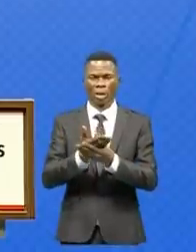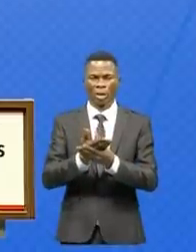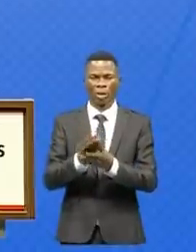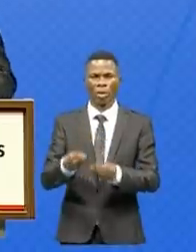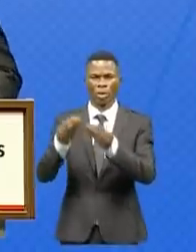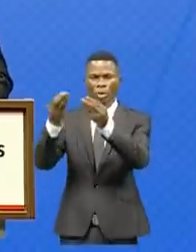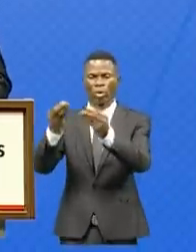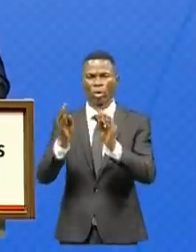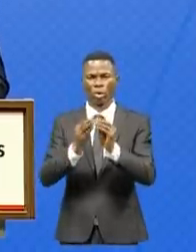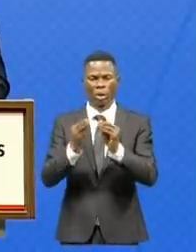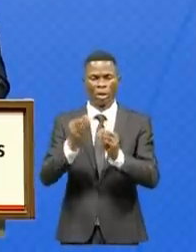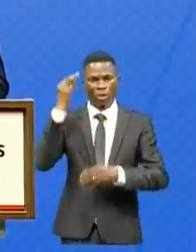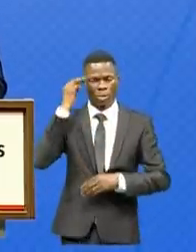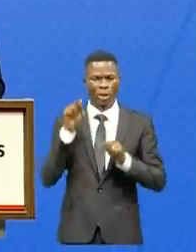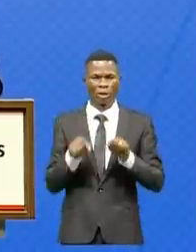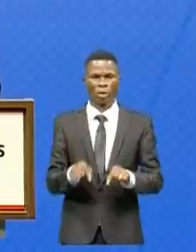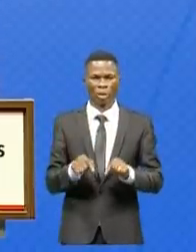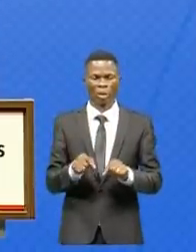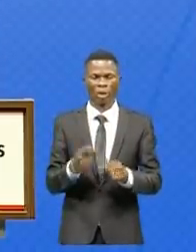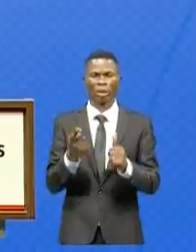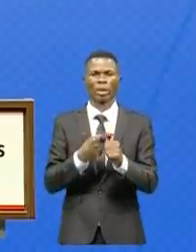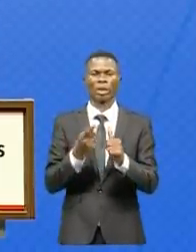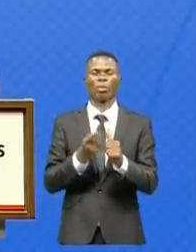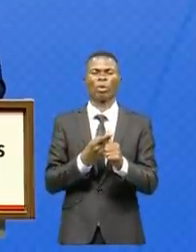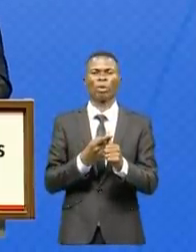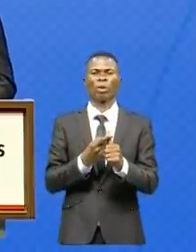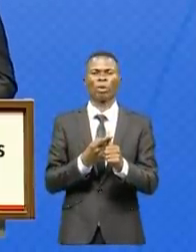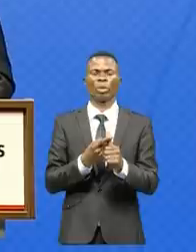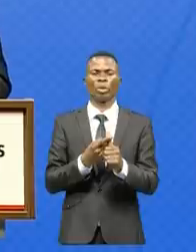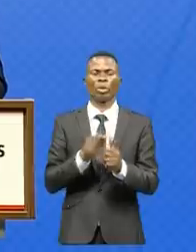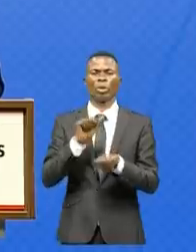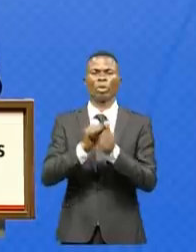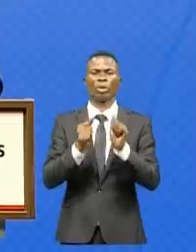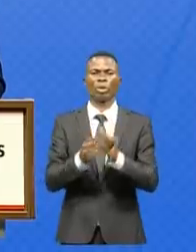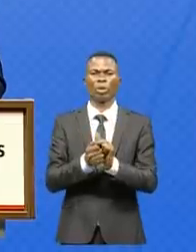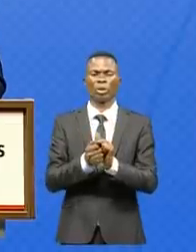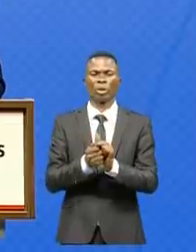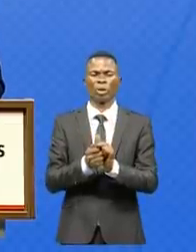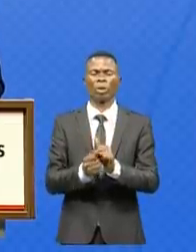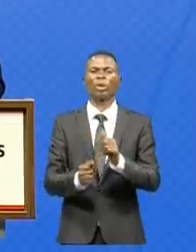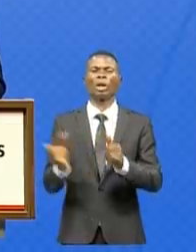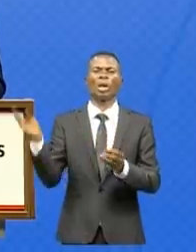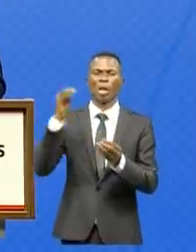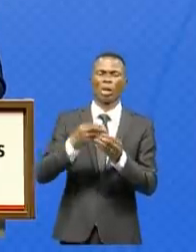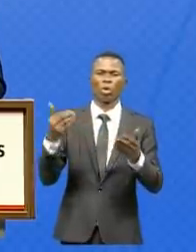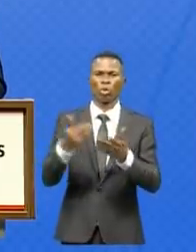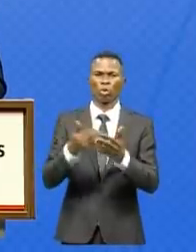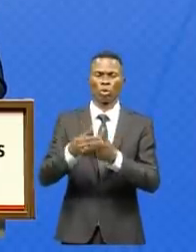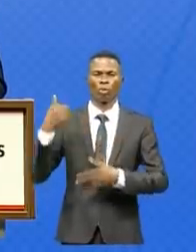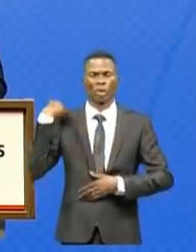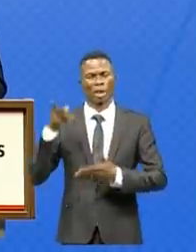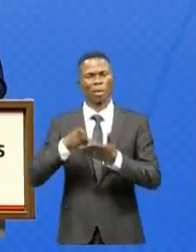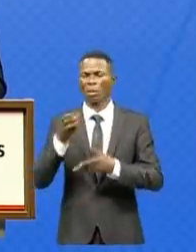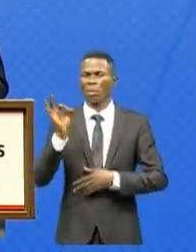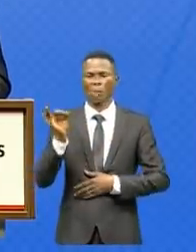soumis au Conseil des ministres de ce jour. Il s'agit 1. De la problématique de la mécanisation des agents publics non